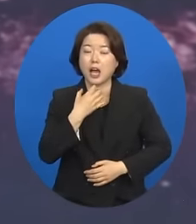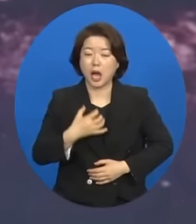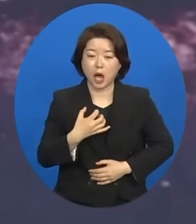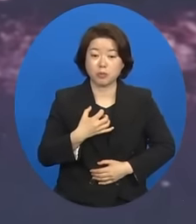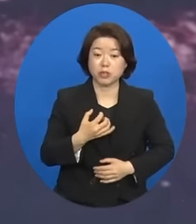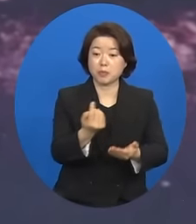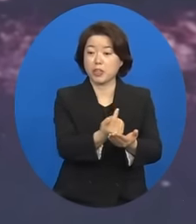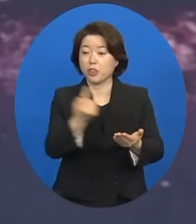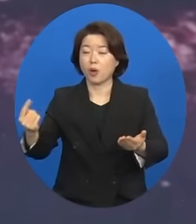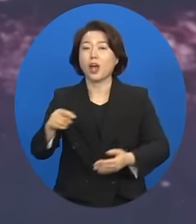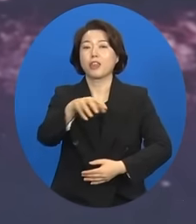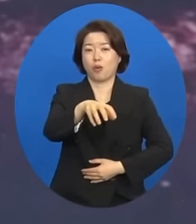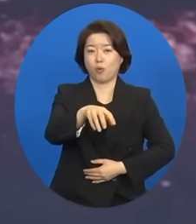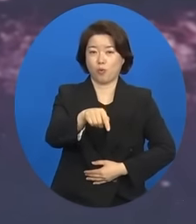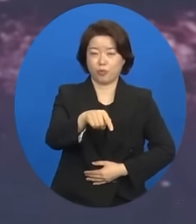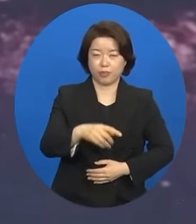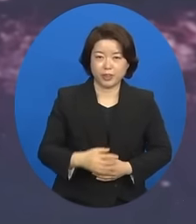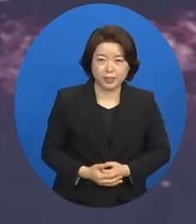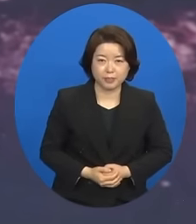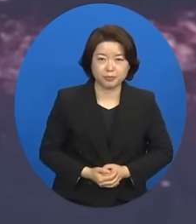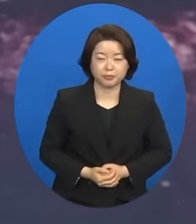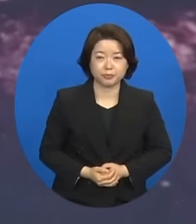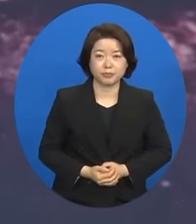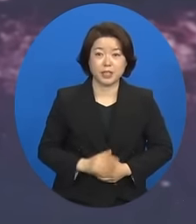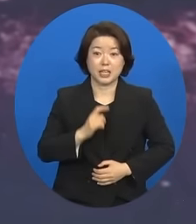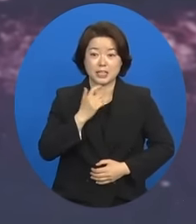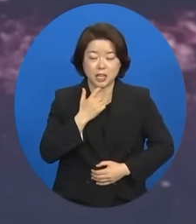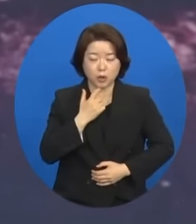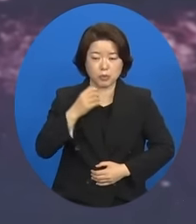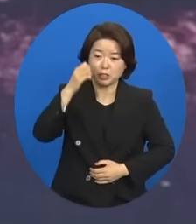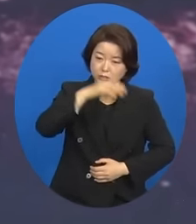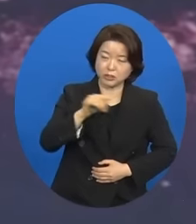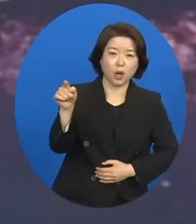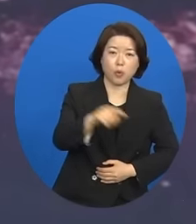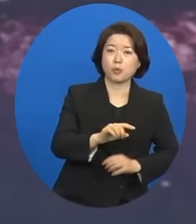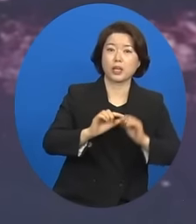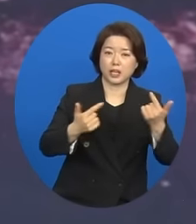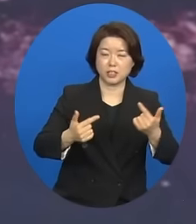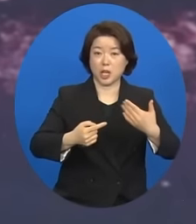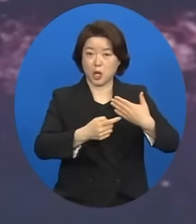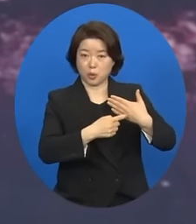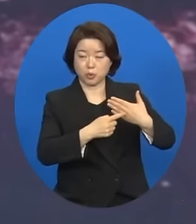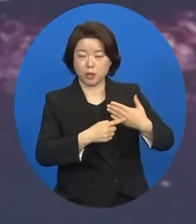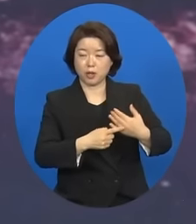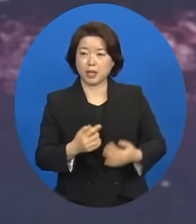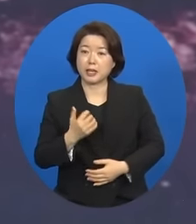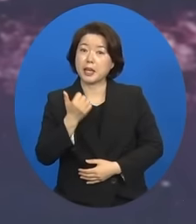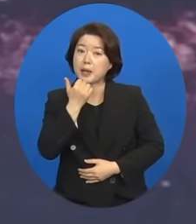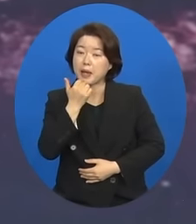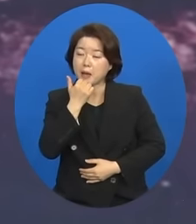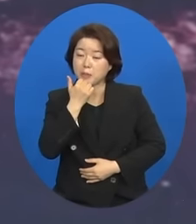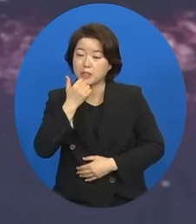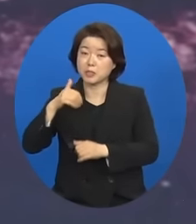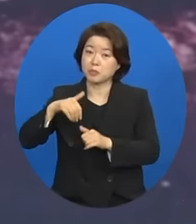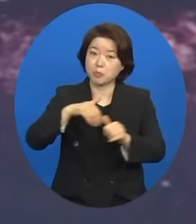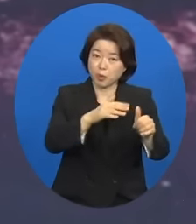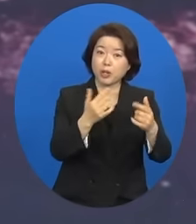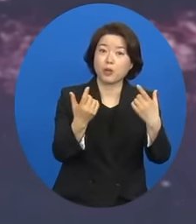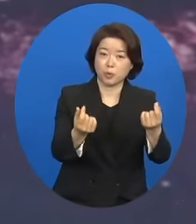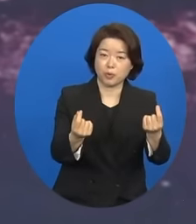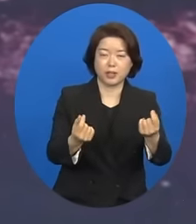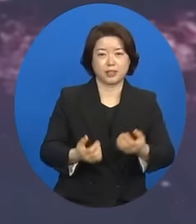하란이 야곱은 이곳에 괜히 온 것이 아닙니다 표면적으로는 아버지 이삭이 보낸 것이죠